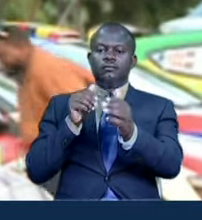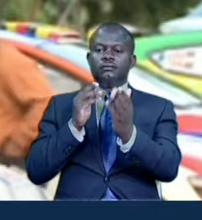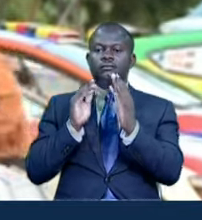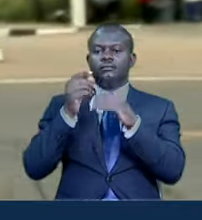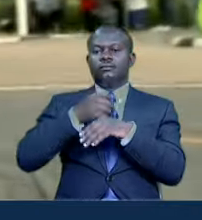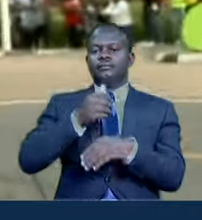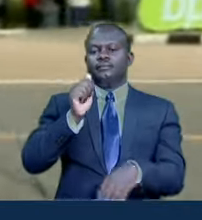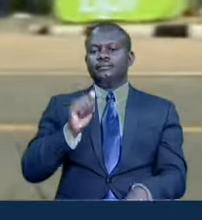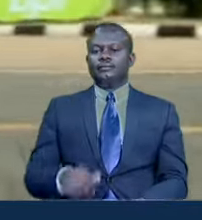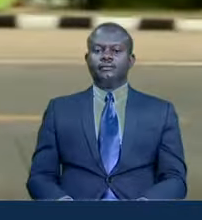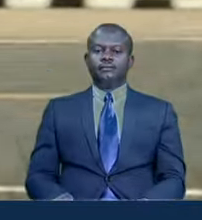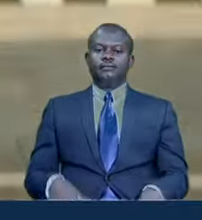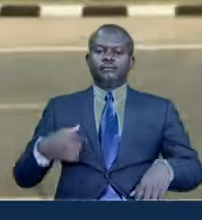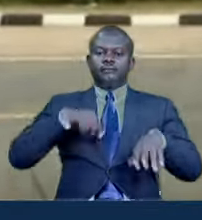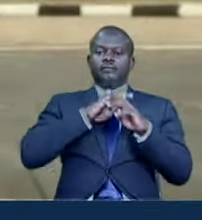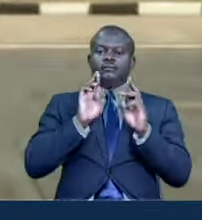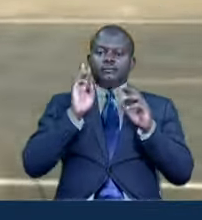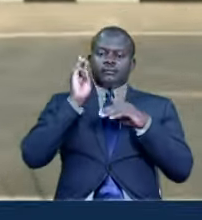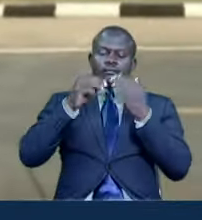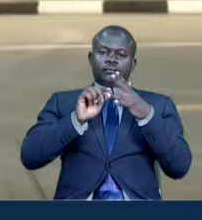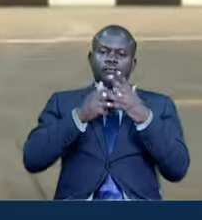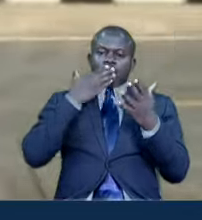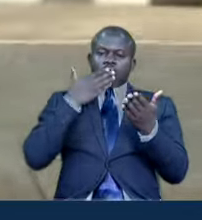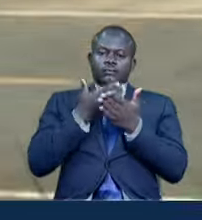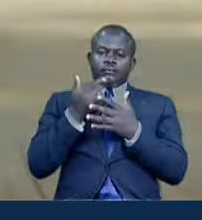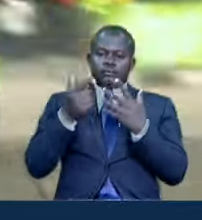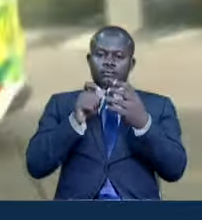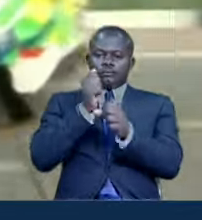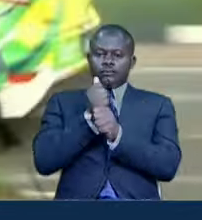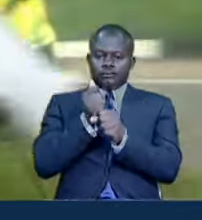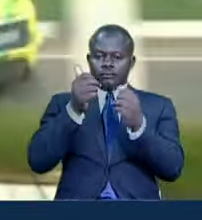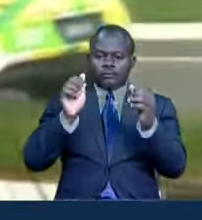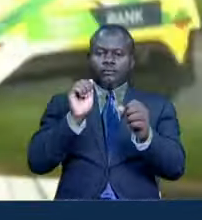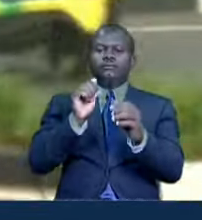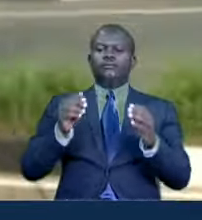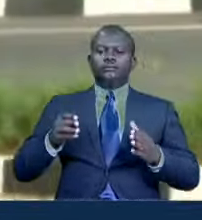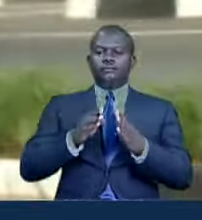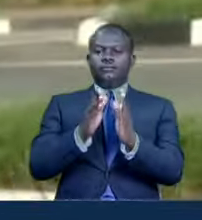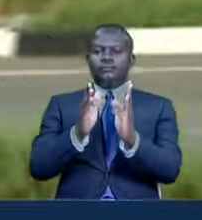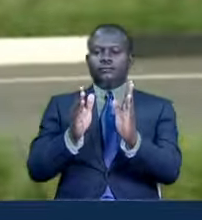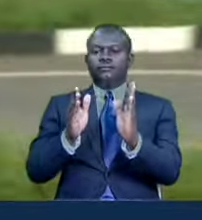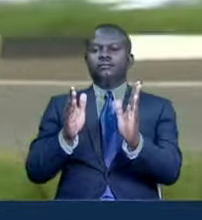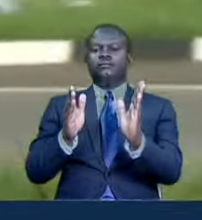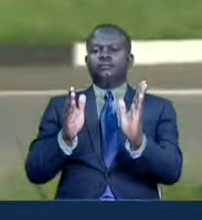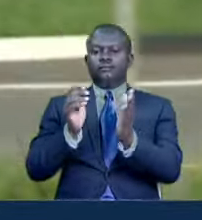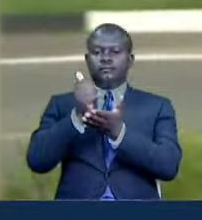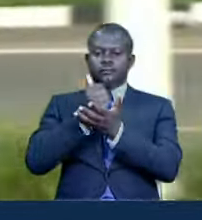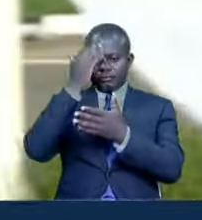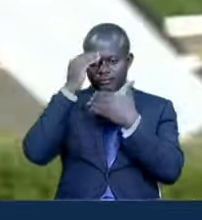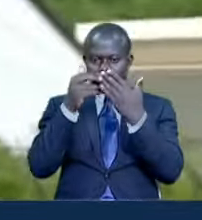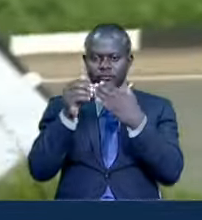nyirizina. So twiteze rero ko isiganwa rizagenda neza, ibigomba gukorwa byarakozwe, imihanda yarateguwe, abadufasha baradufashe kugira ngo bigende